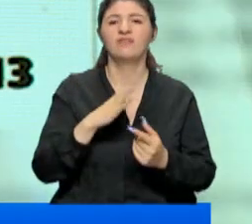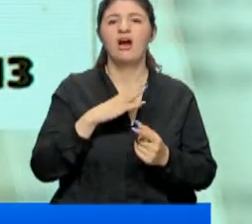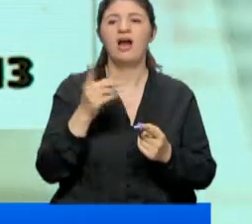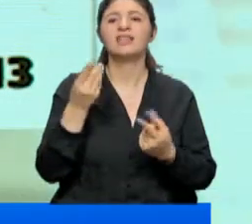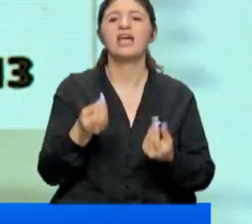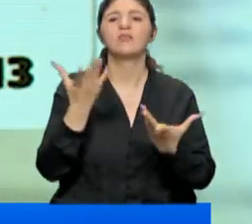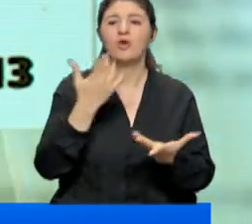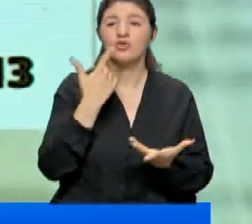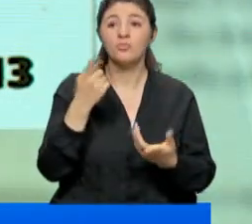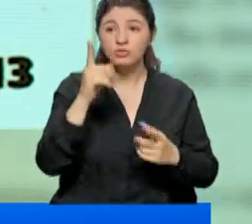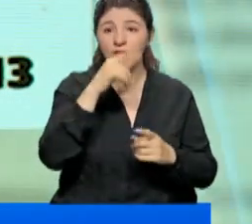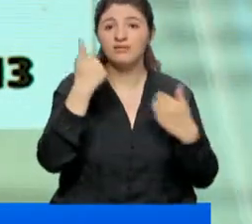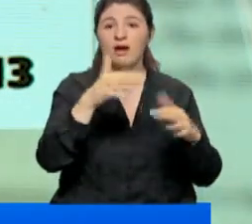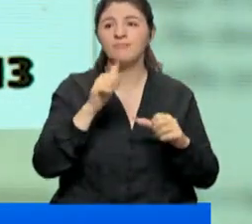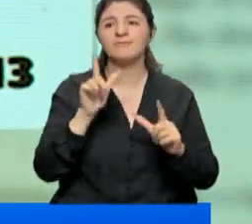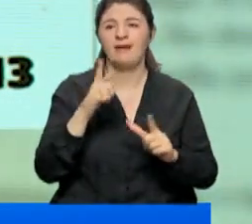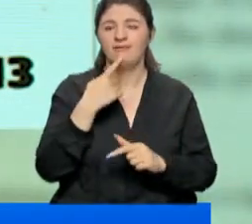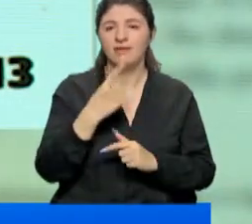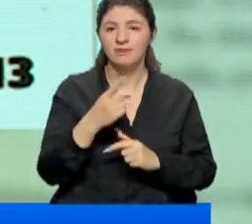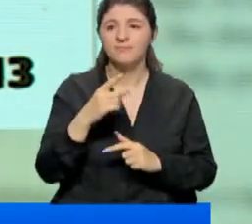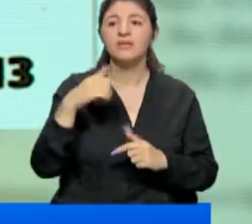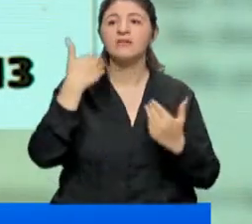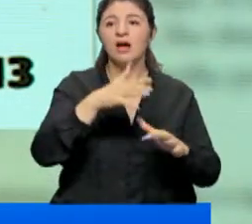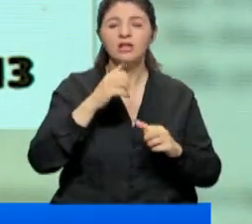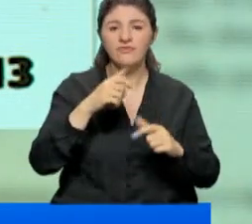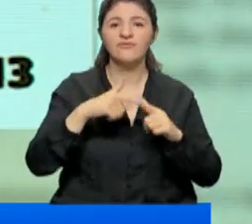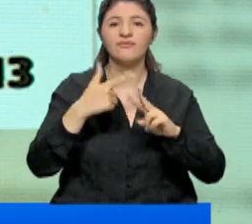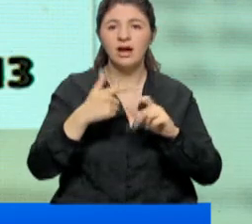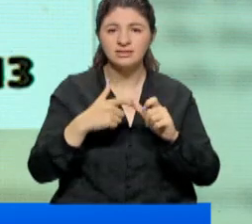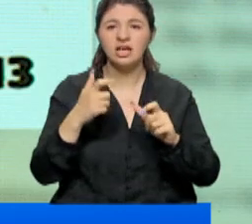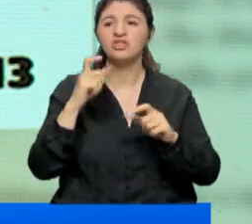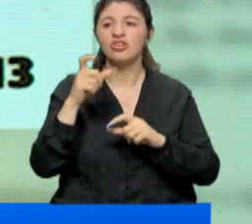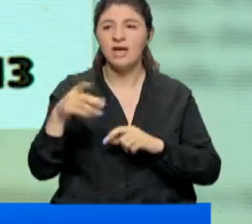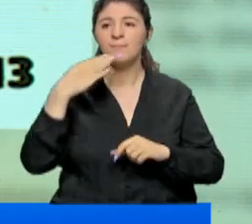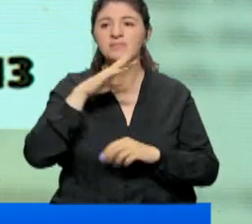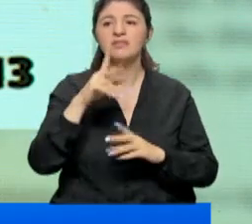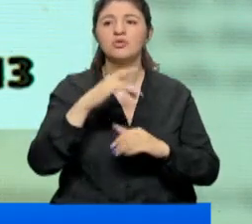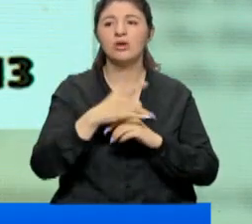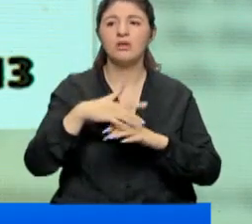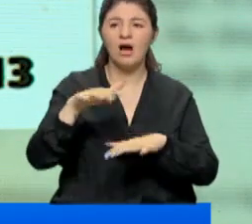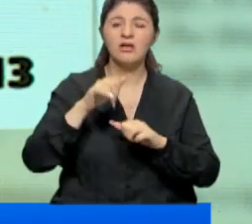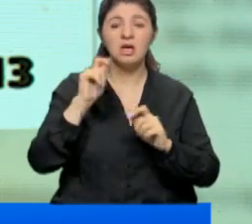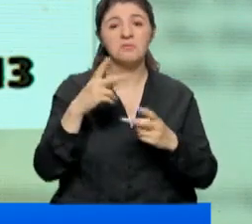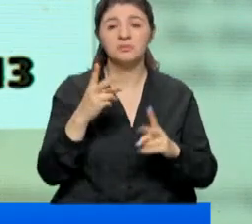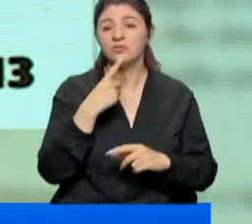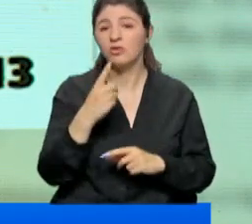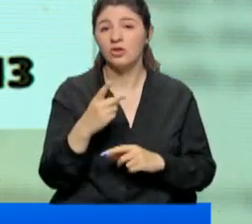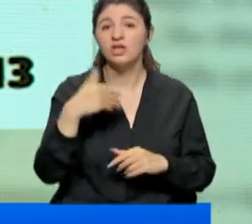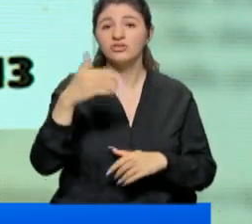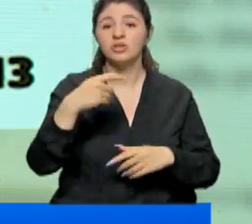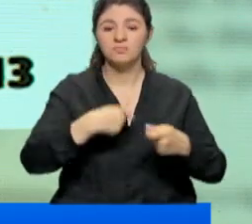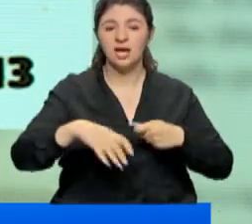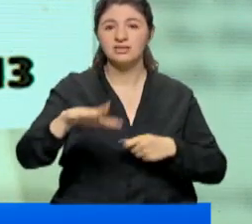Bu nedenle ithalat gerekli dedi ithalatın Fas Cezayir ve mısır gibi ülkelerden yapılabileceği belirtiliyor